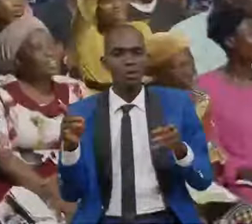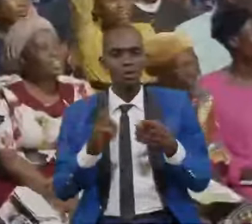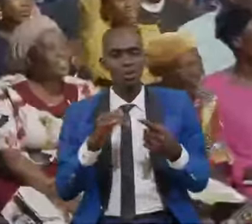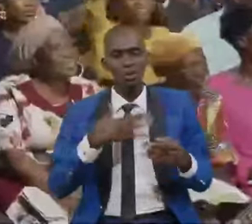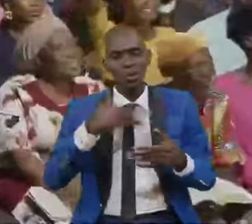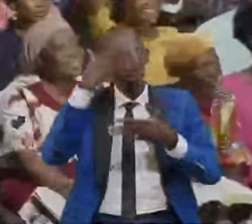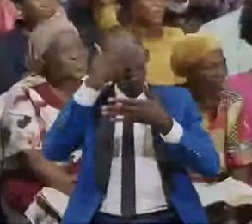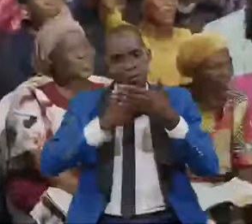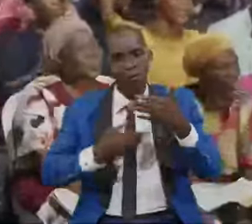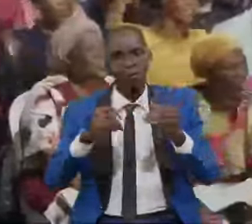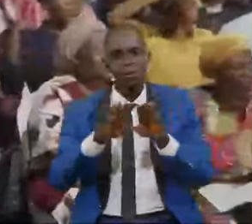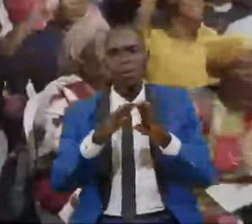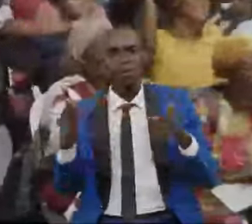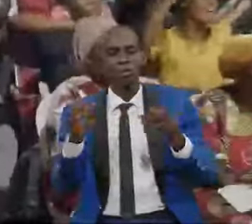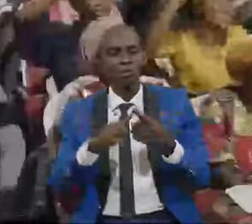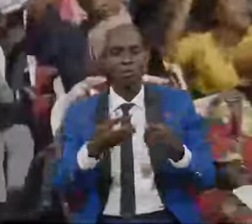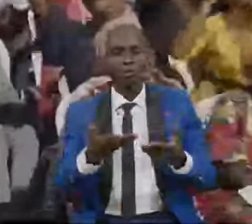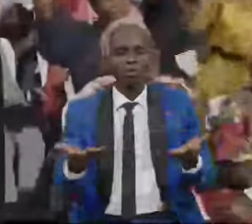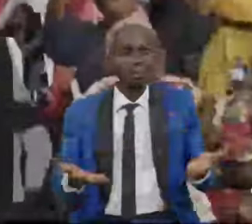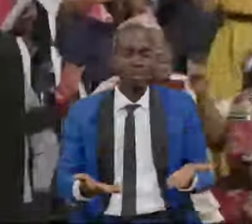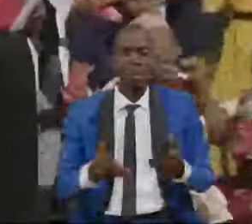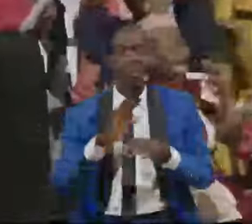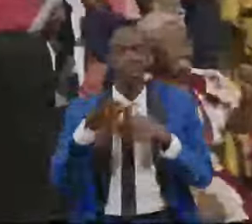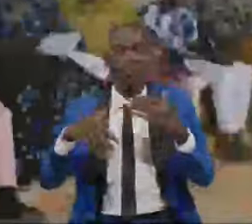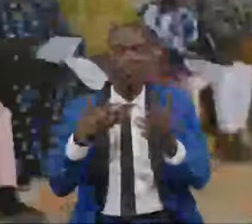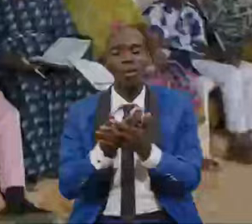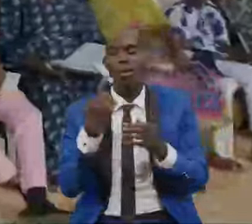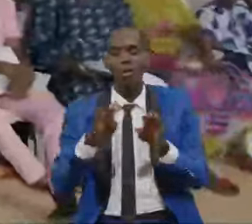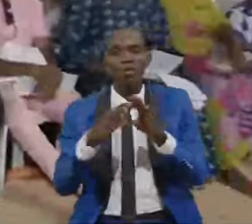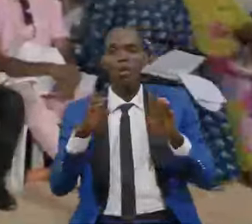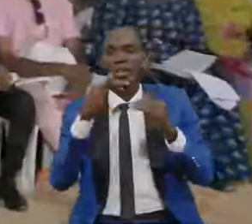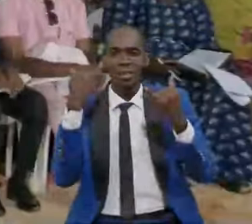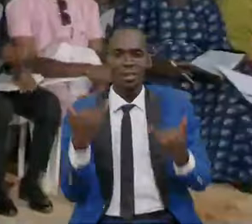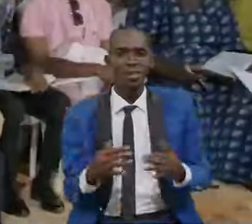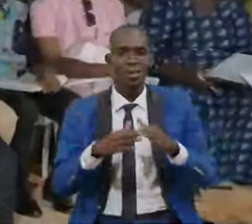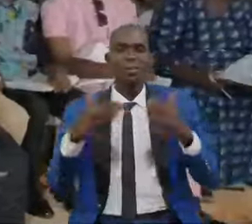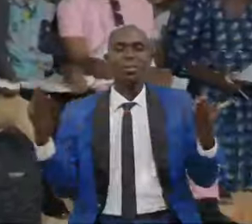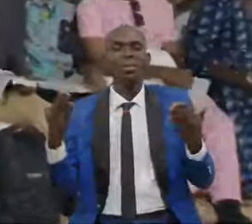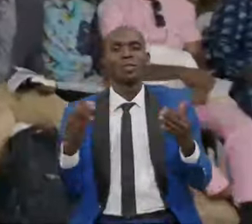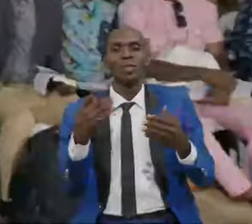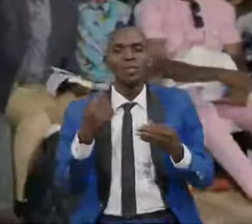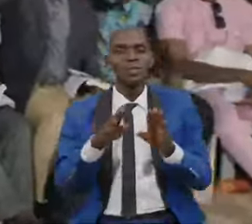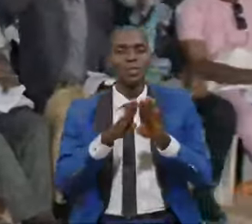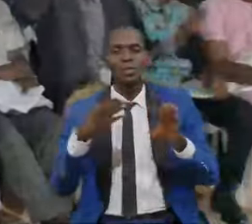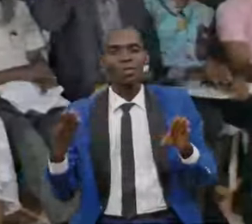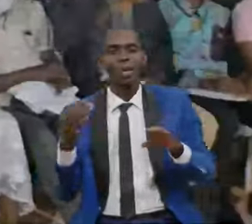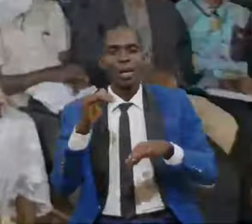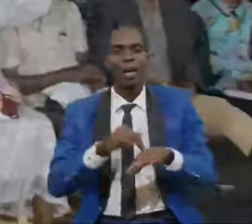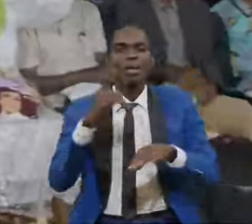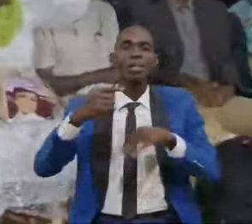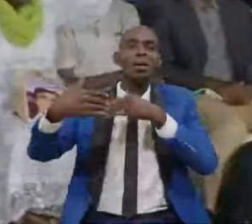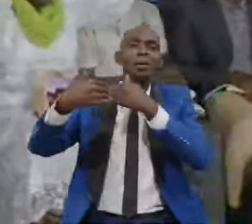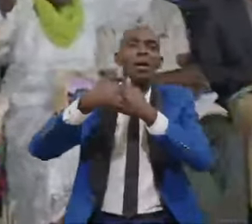les portes de l'autre côté ici. Toutes les portes sont maintenant ouvertes. Les portes